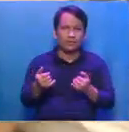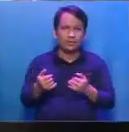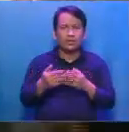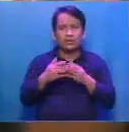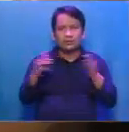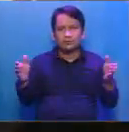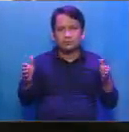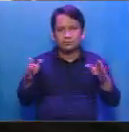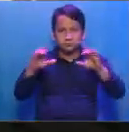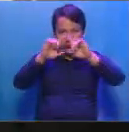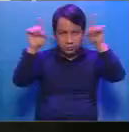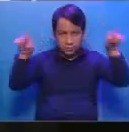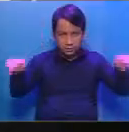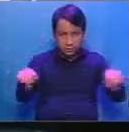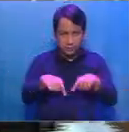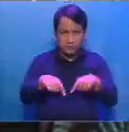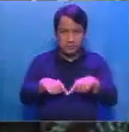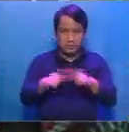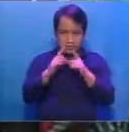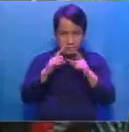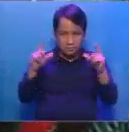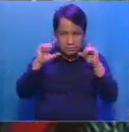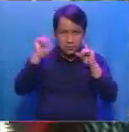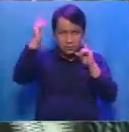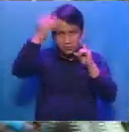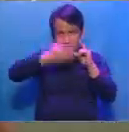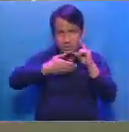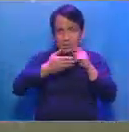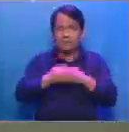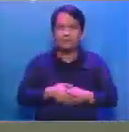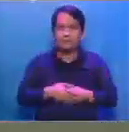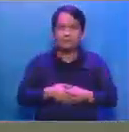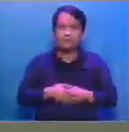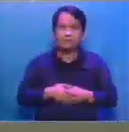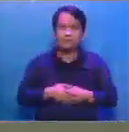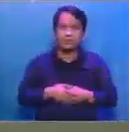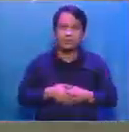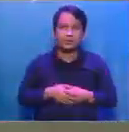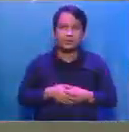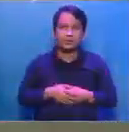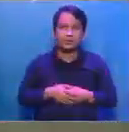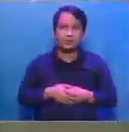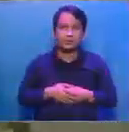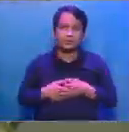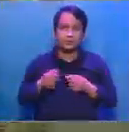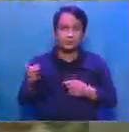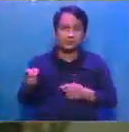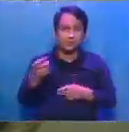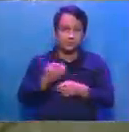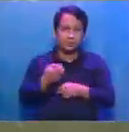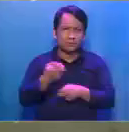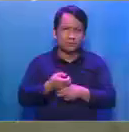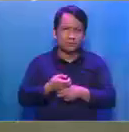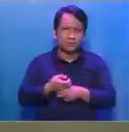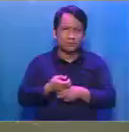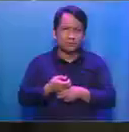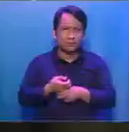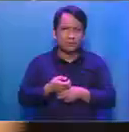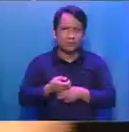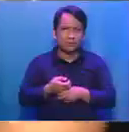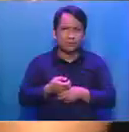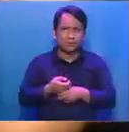Naglalakihan din ang mga tarpaulin tungkol sa pagsusuot ng face mask at shield. Pero sadyang may mga pasaway, lalo pag nalilingat ang mga